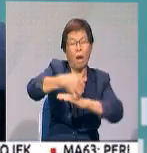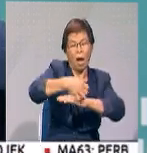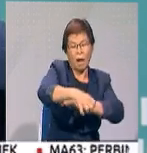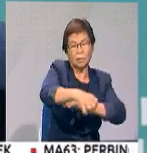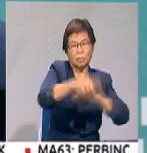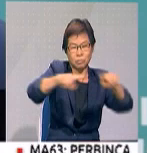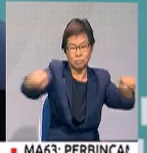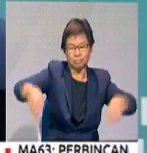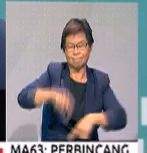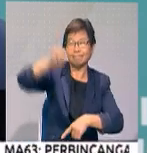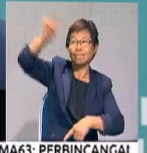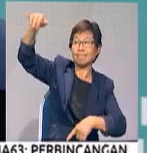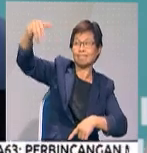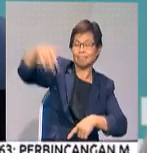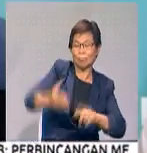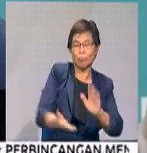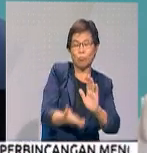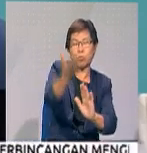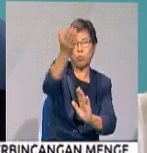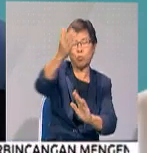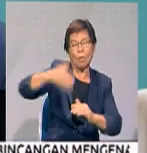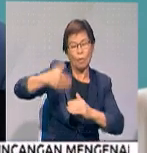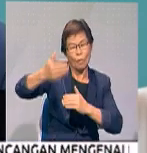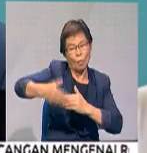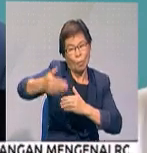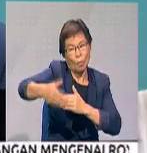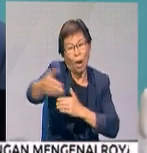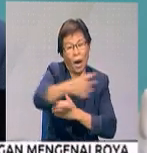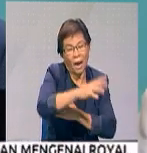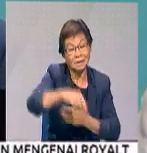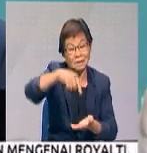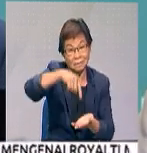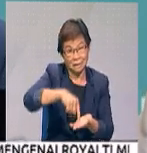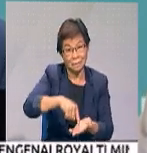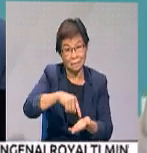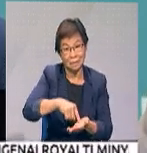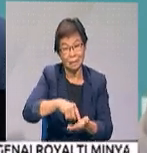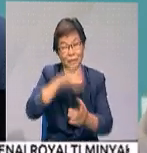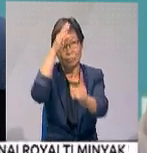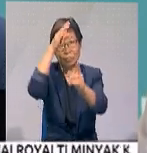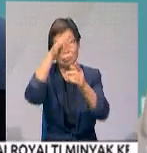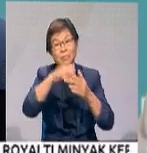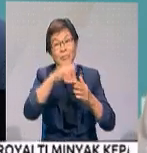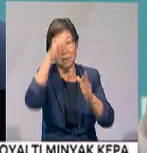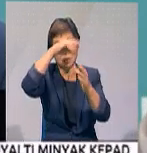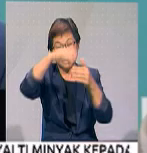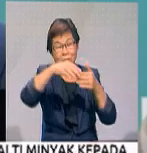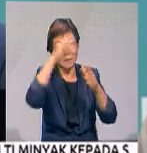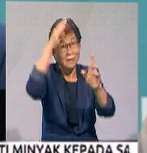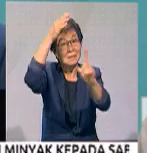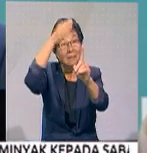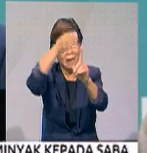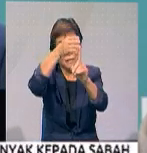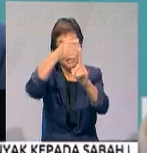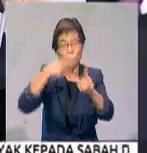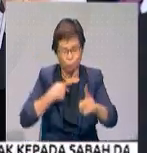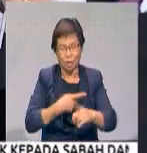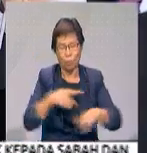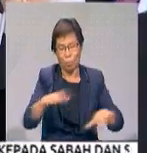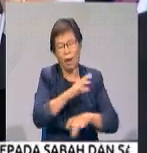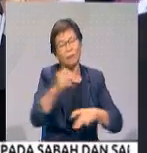panels as we go along. So this is the direction we have taken and we are committed to it.